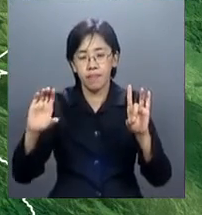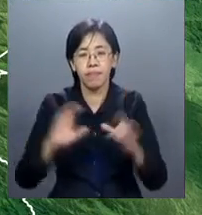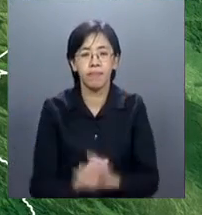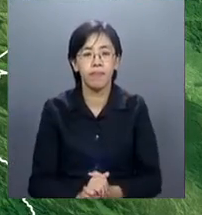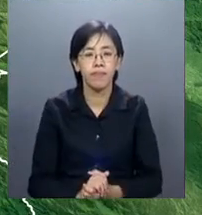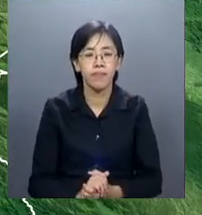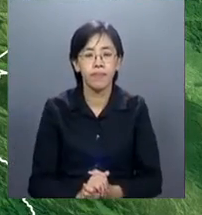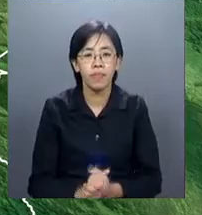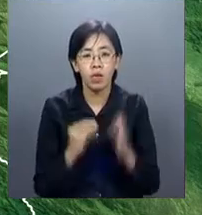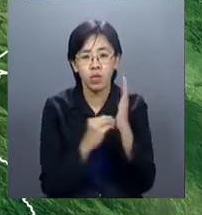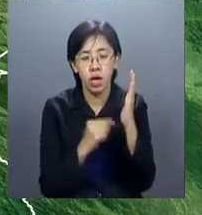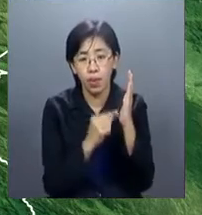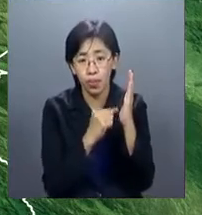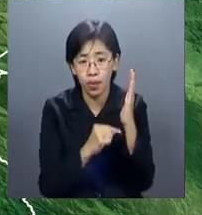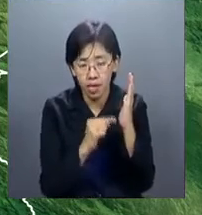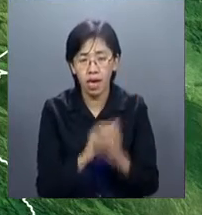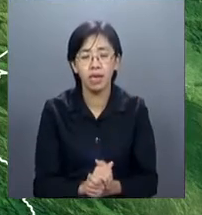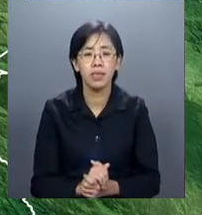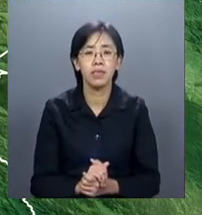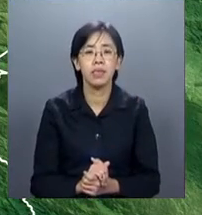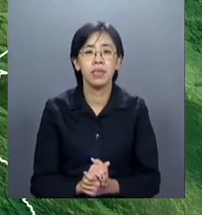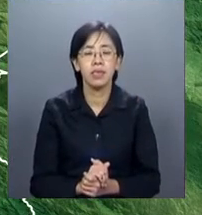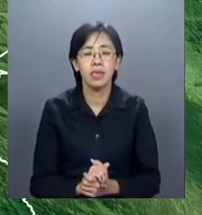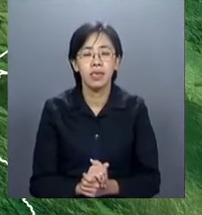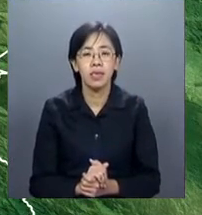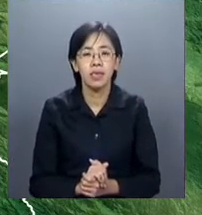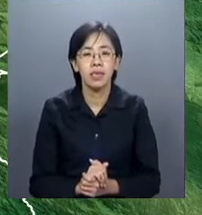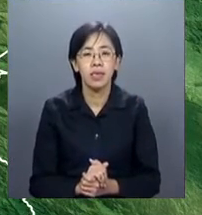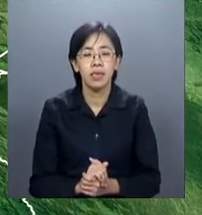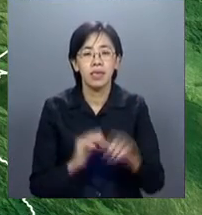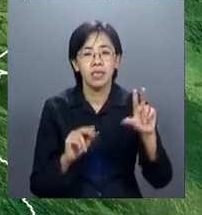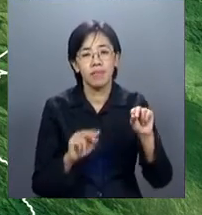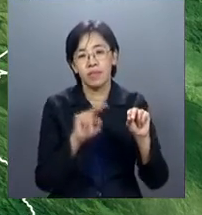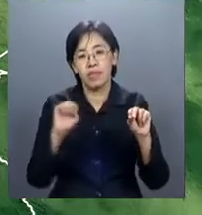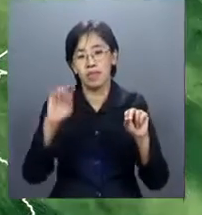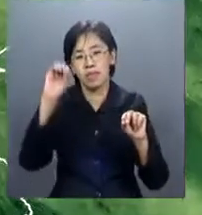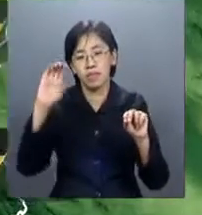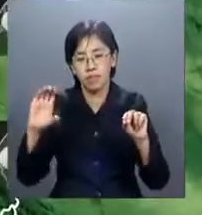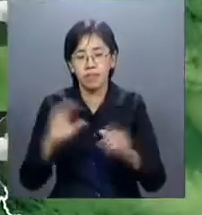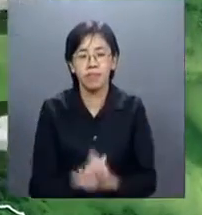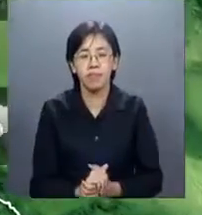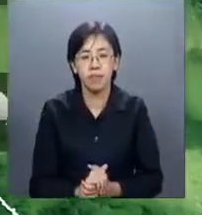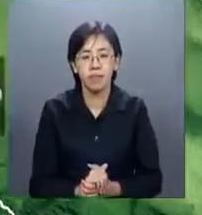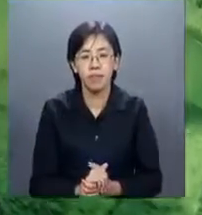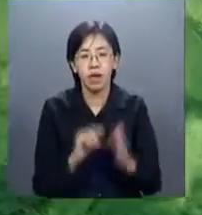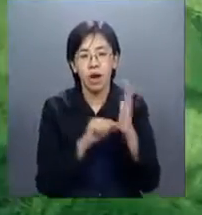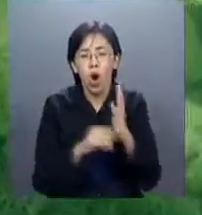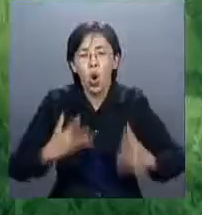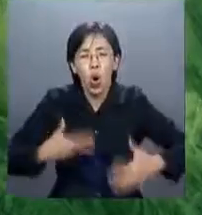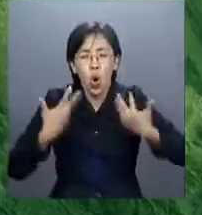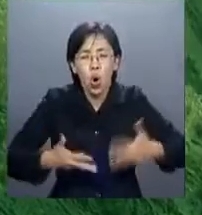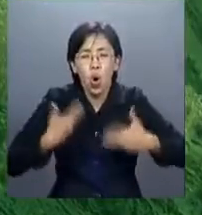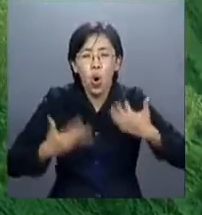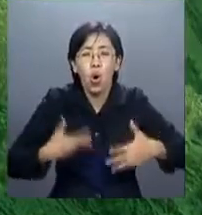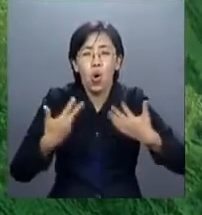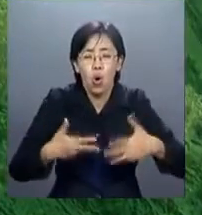สำหรับกรุงเทพและปริมณฑลอุณหภูมิระหว่าง 30-40 องศาเซลเซียสภาคตะวันออกอากาศร้อนโดยทั่วไปกับมีอ